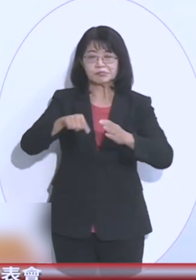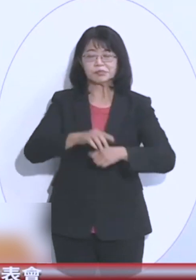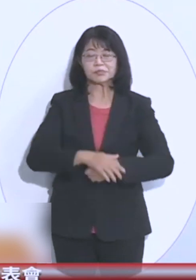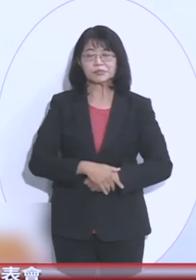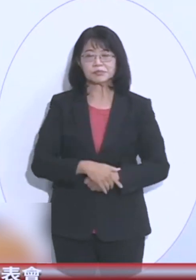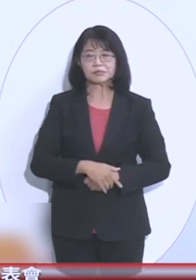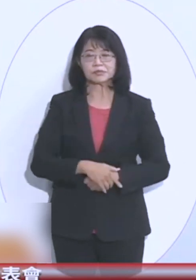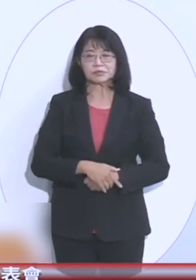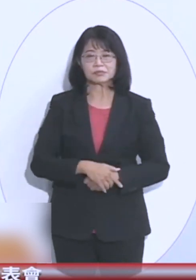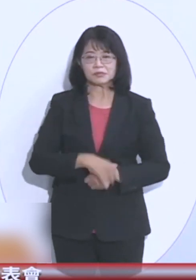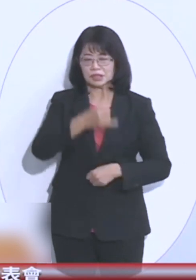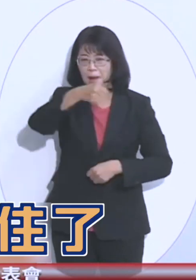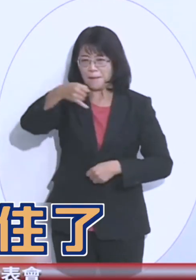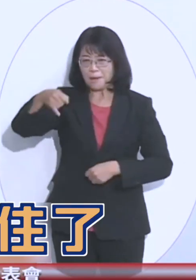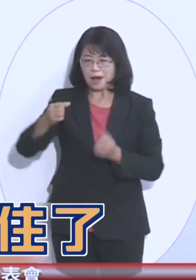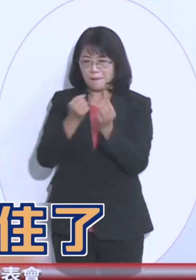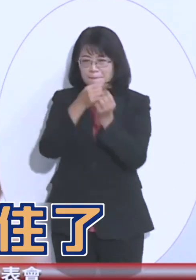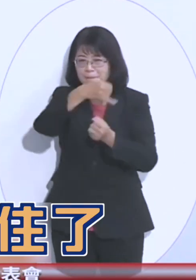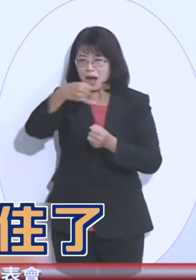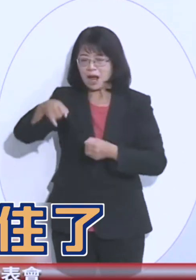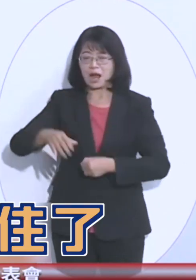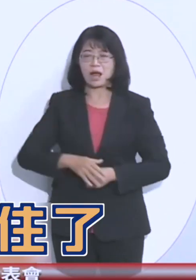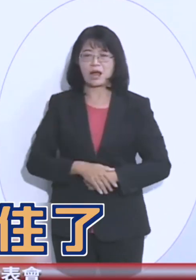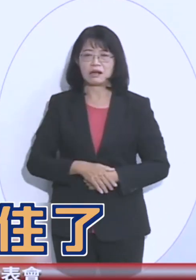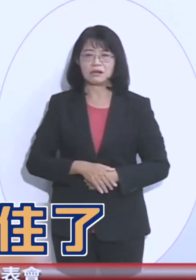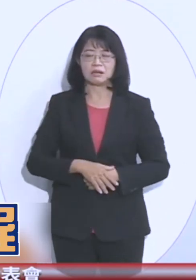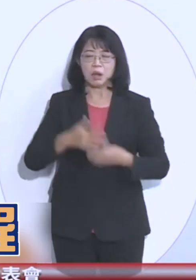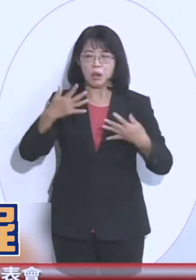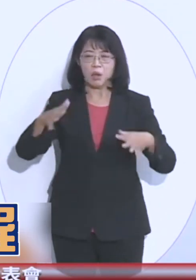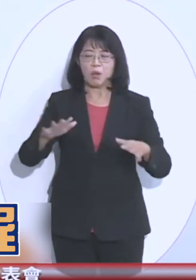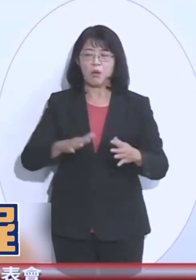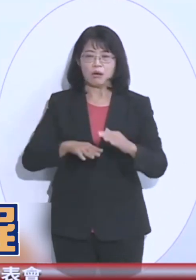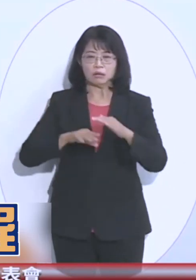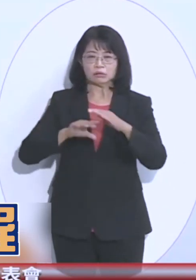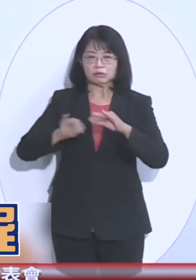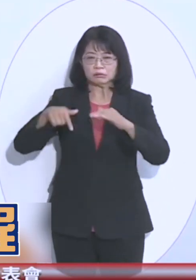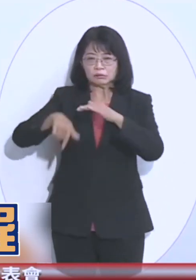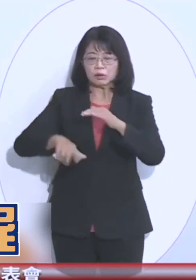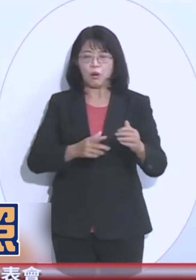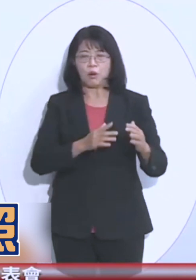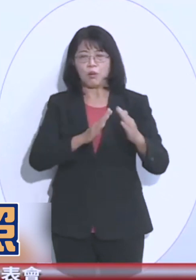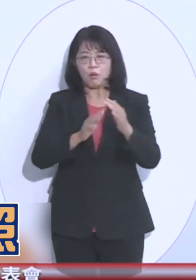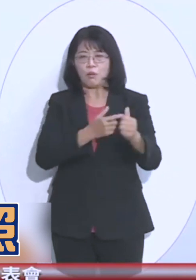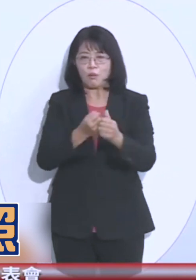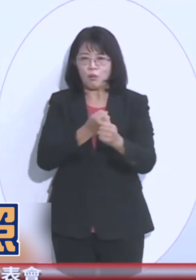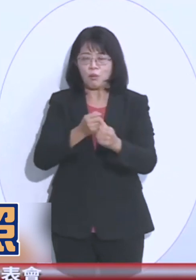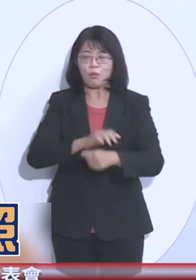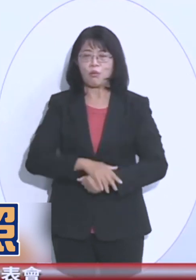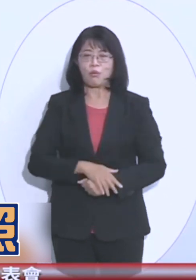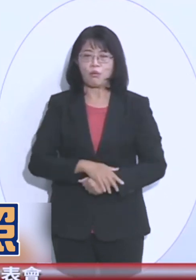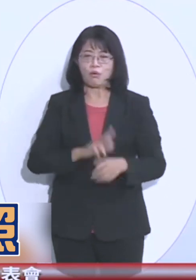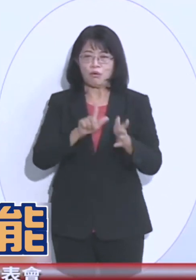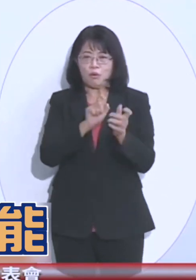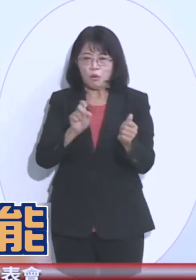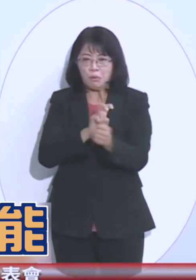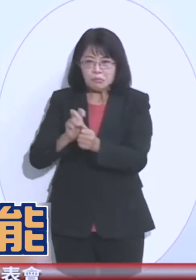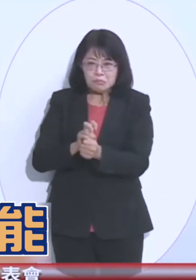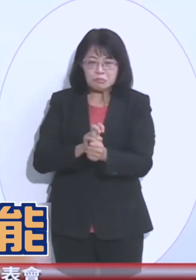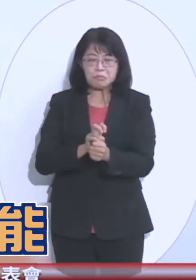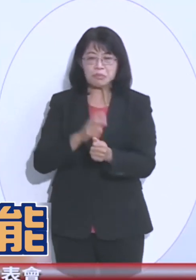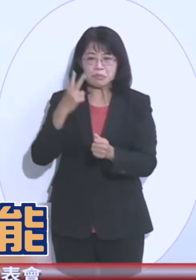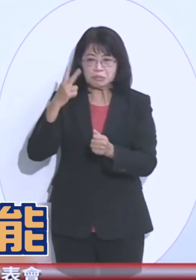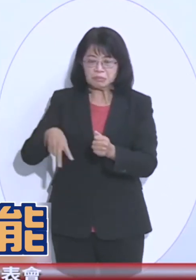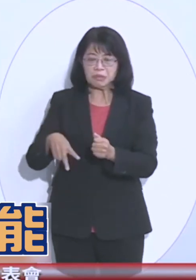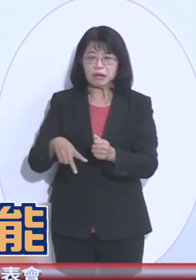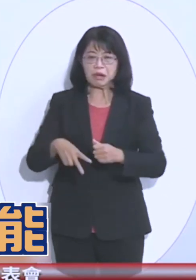已经败坏去啊，和地下市长控制掉的，一个在敲钢钉，一个在敲长照，一个在